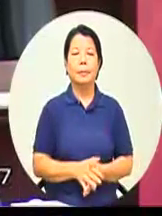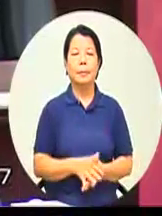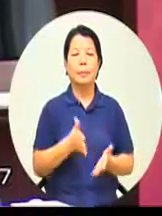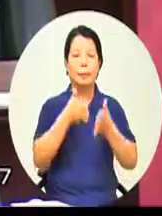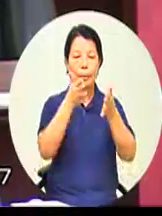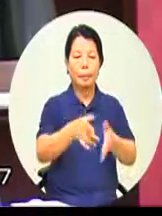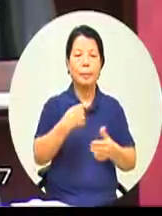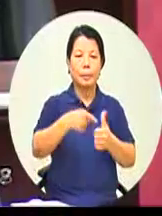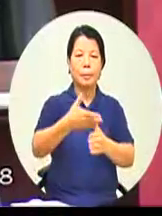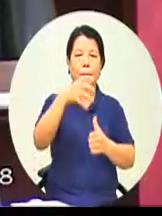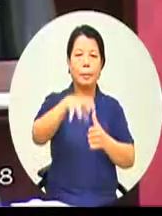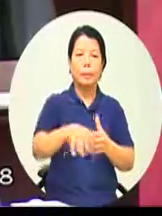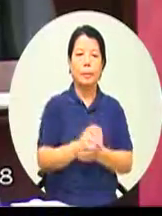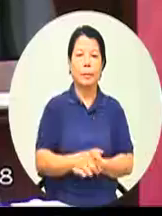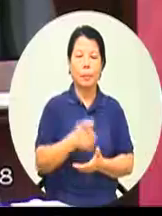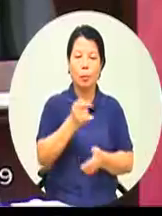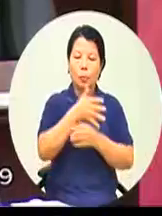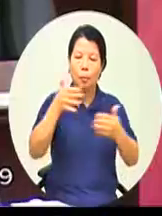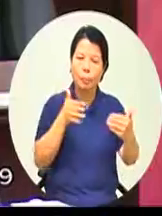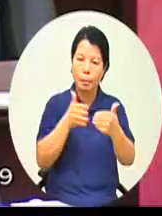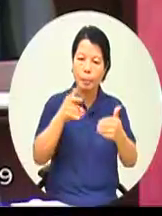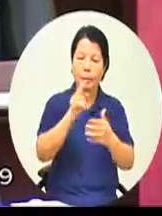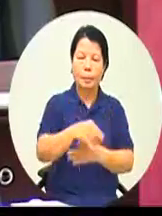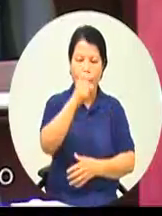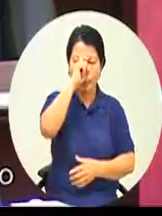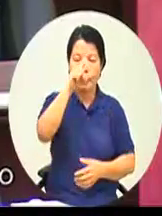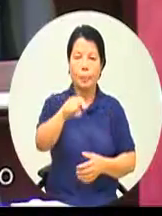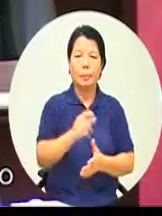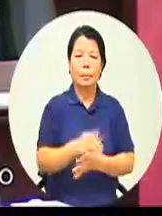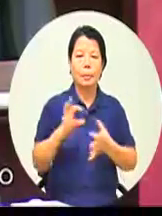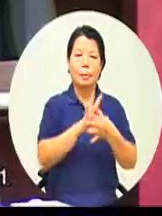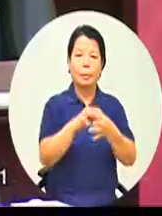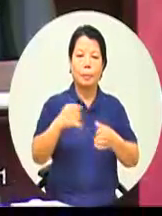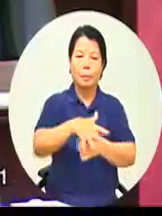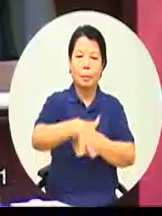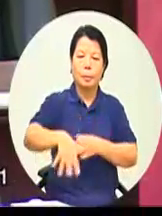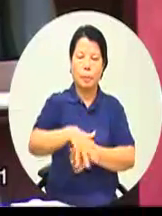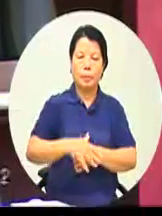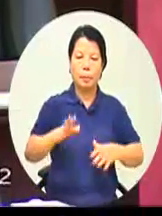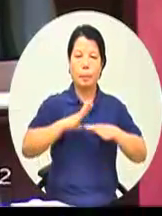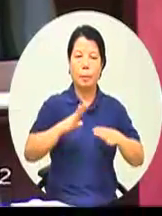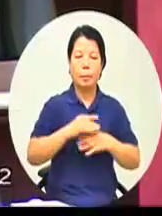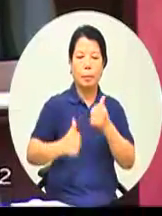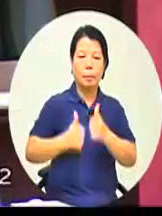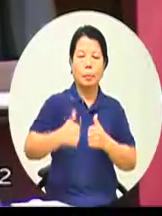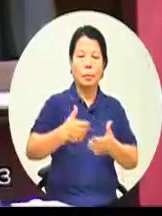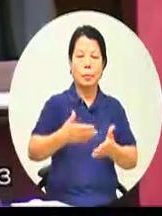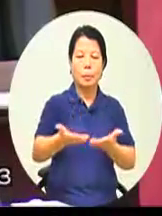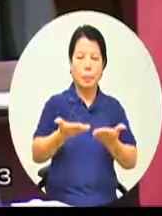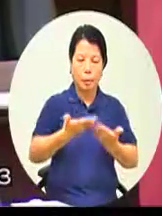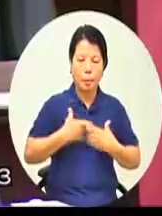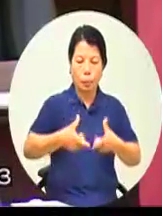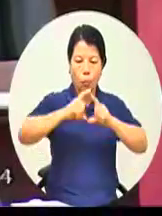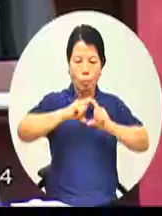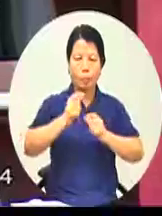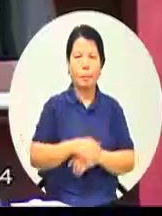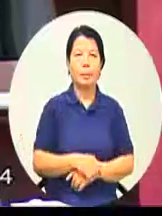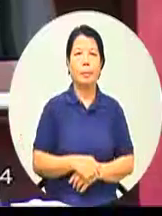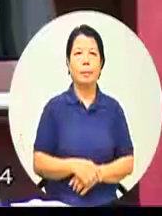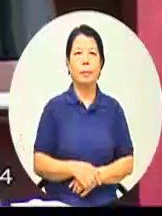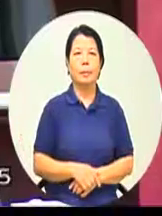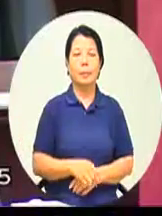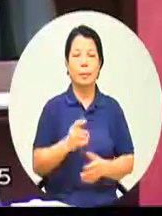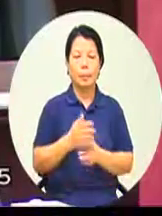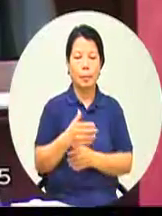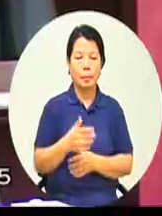我们教育部门提出一些质询，那我也期待我们相关的局处首长哦，等一下可以给我一些满意的答复。那我想哦，上